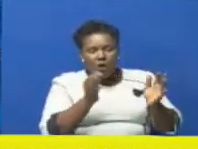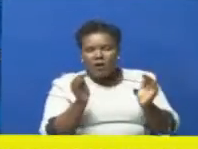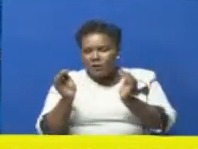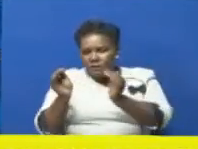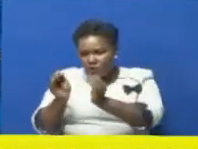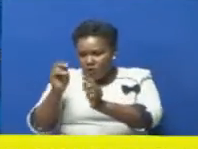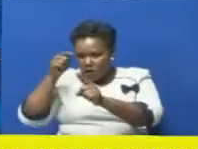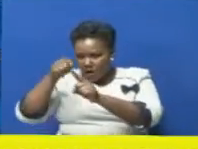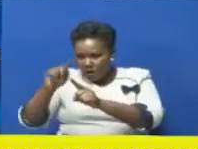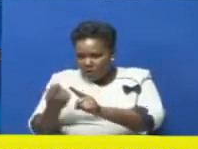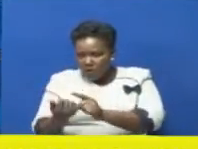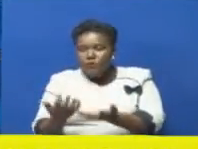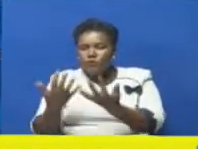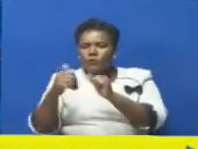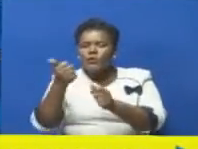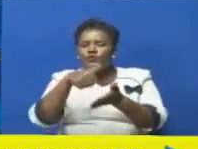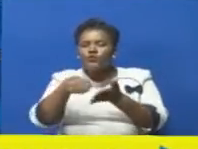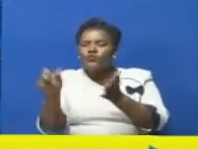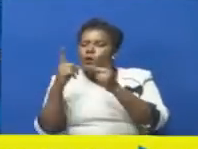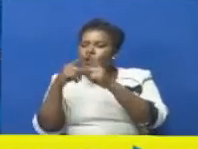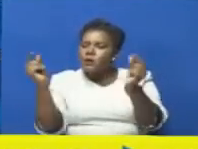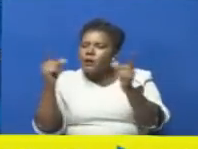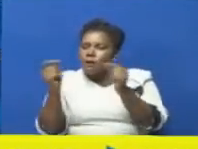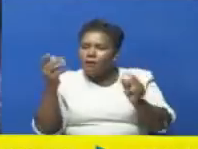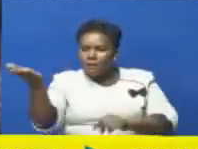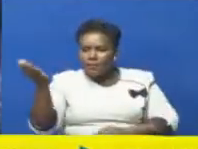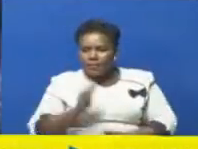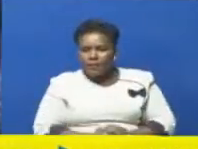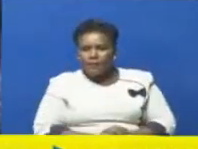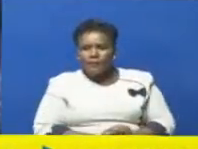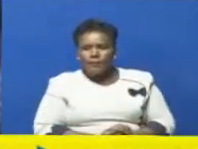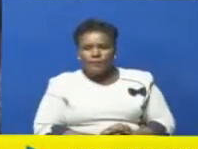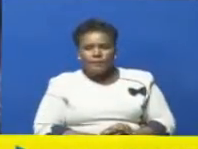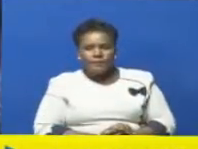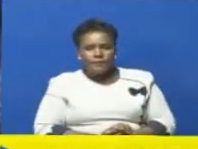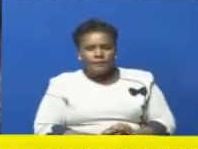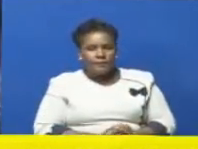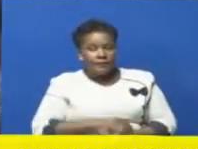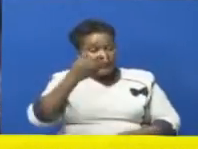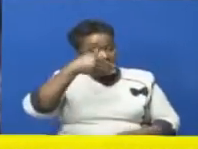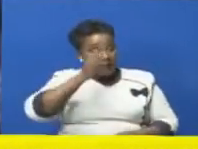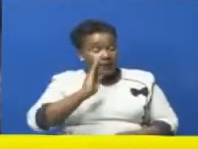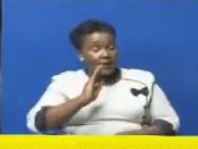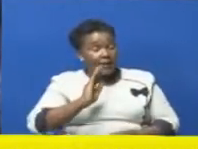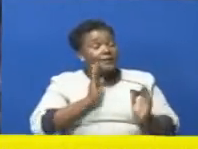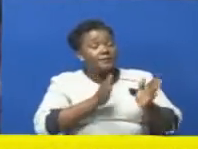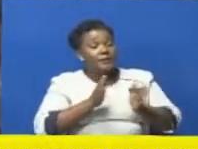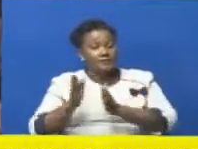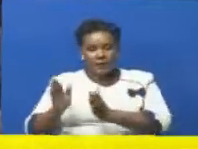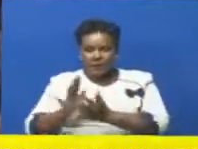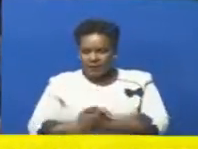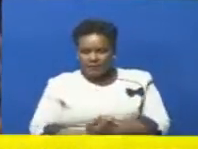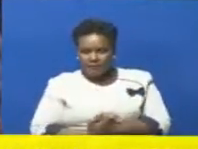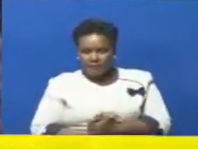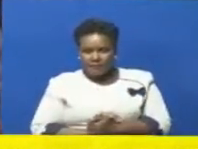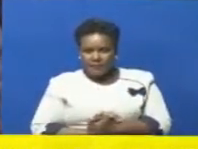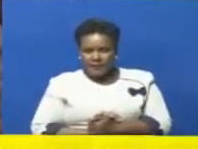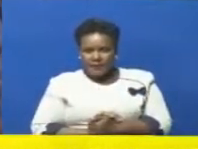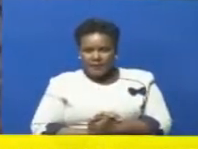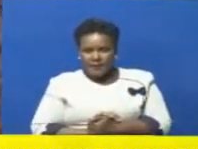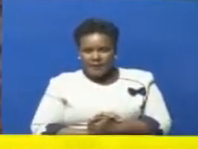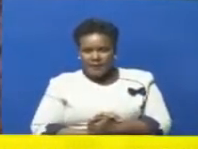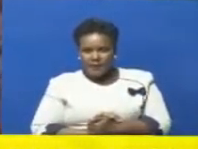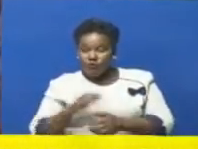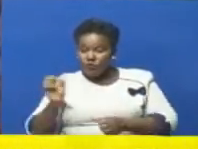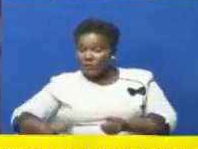na kuchakata dagaa hao. Tumejipanga kuinua sasa tena kwa mara nyingine tena zaidi mkoa wa